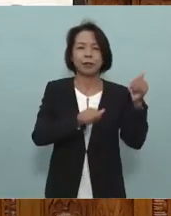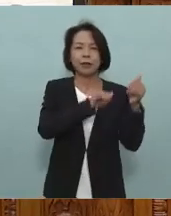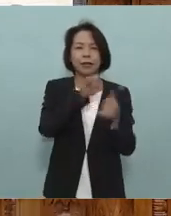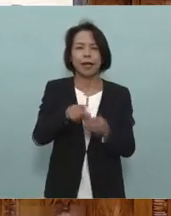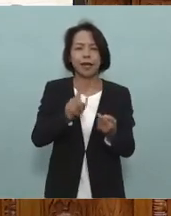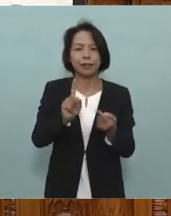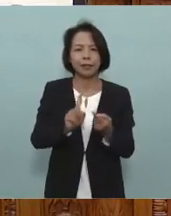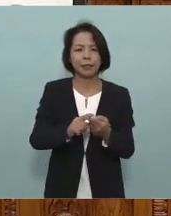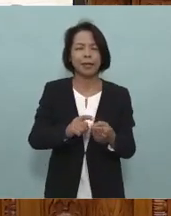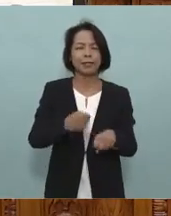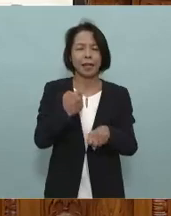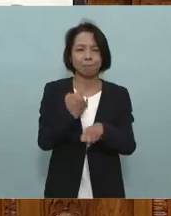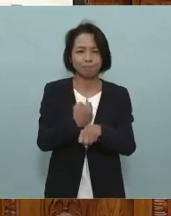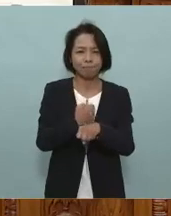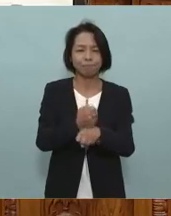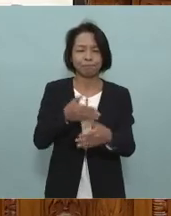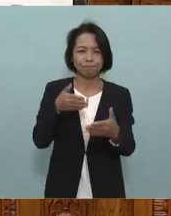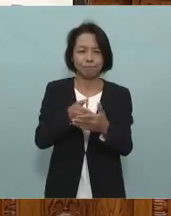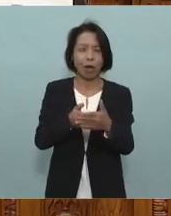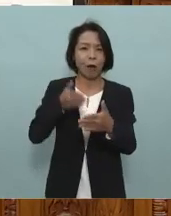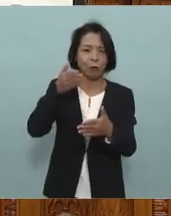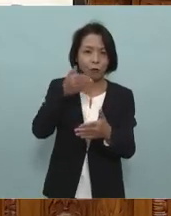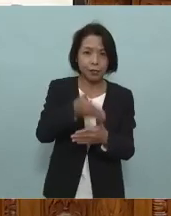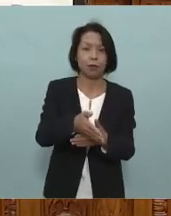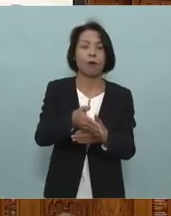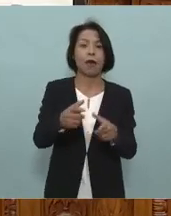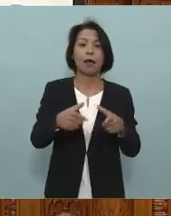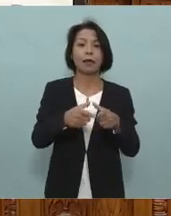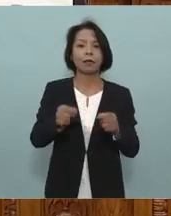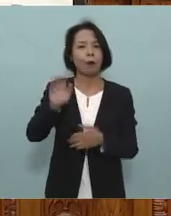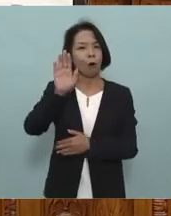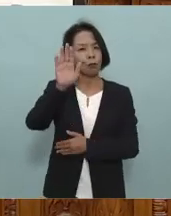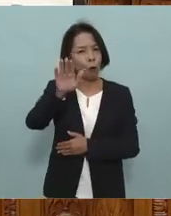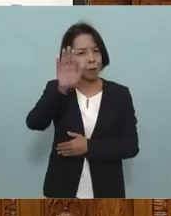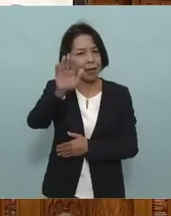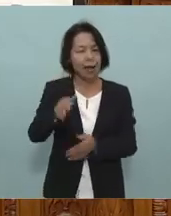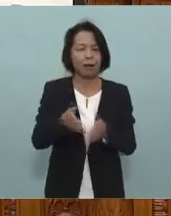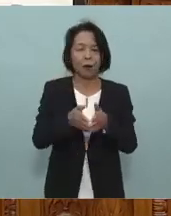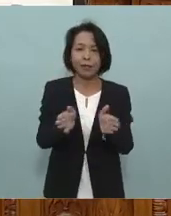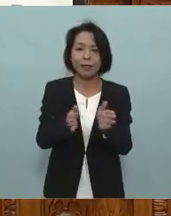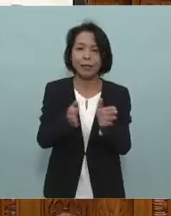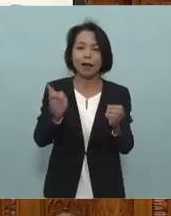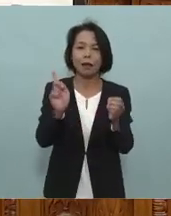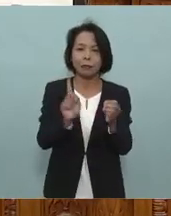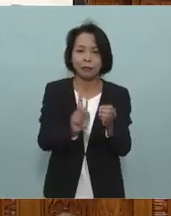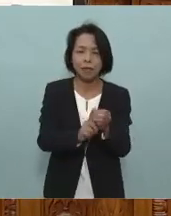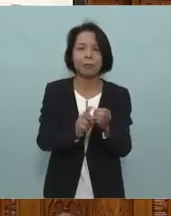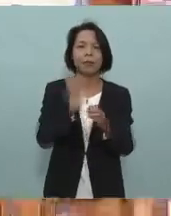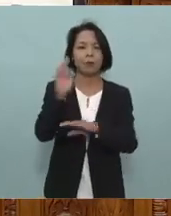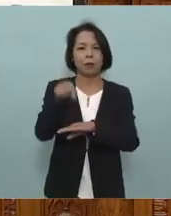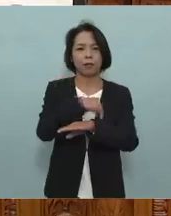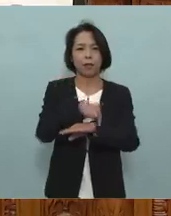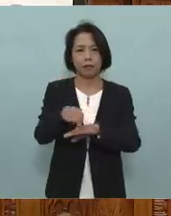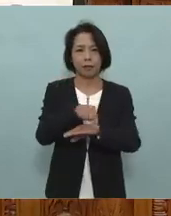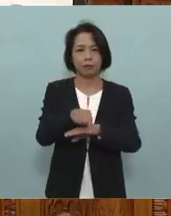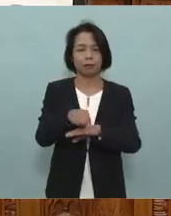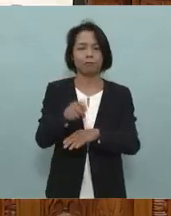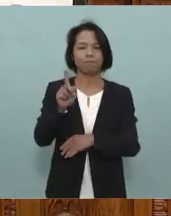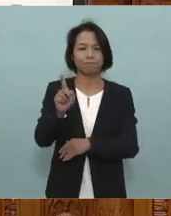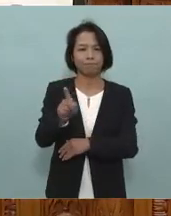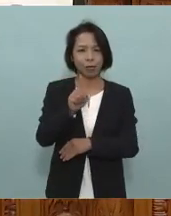な難局を乗り越え我が国の未来を切り開くため政策を一つ一